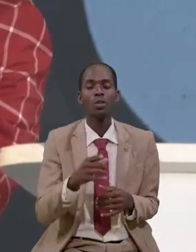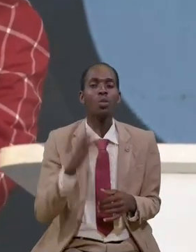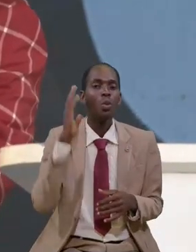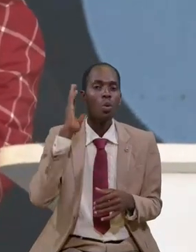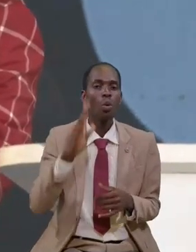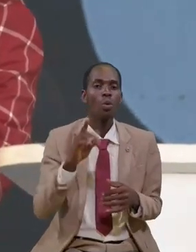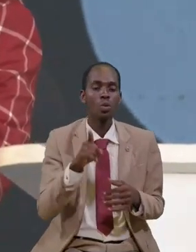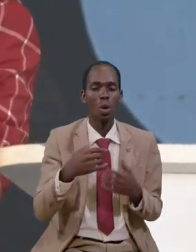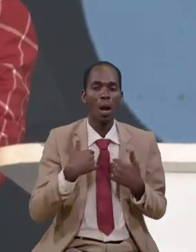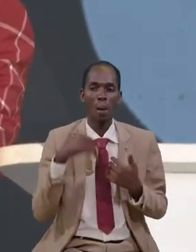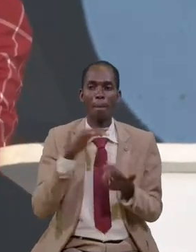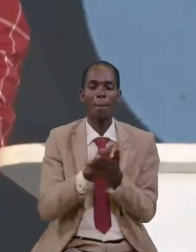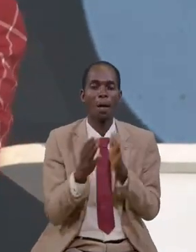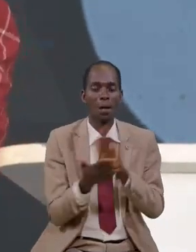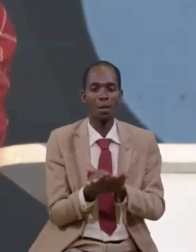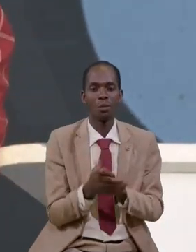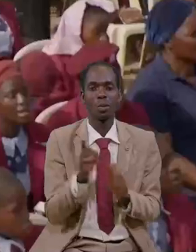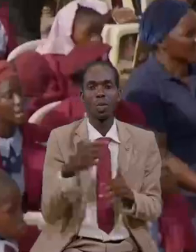deviendras,